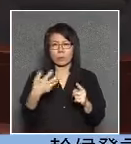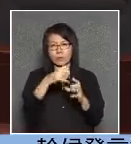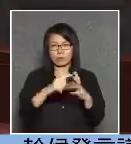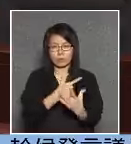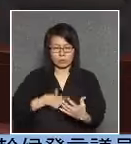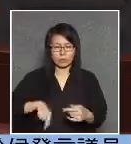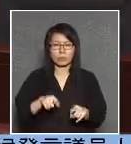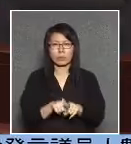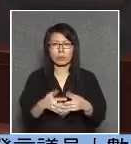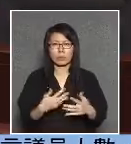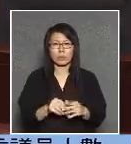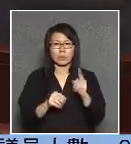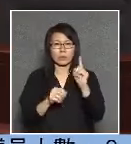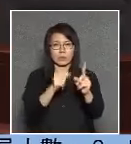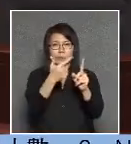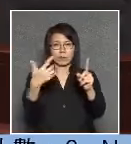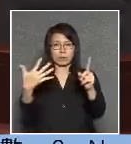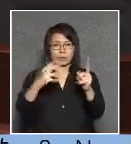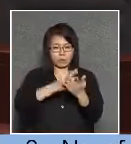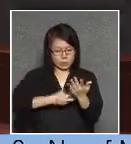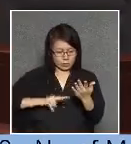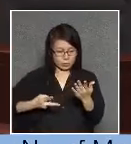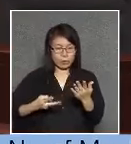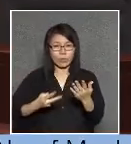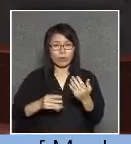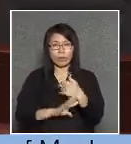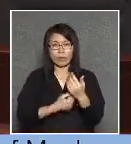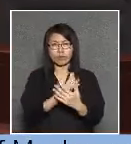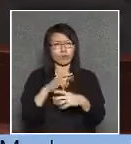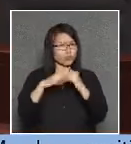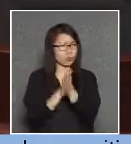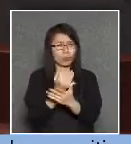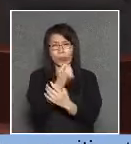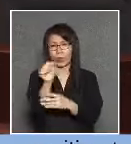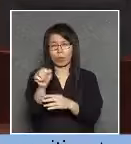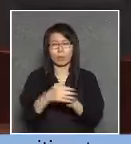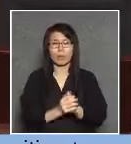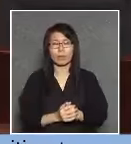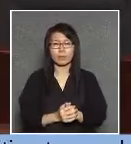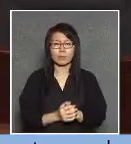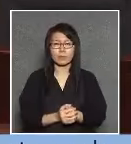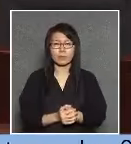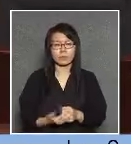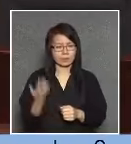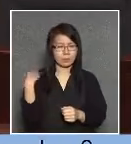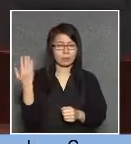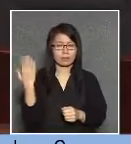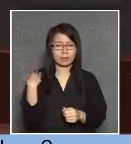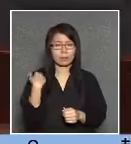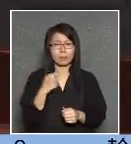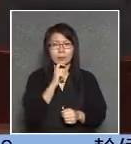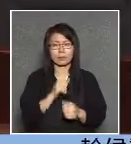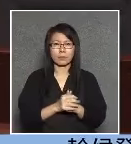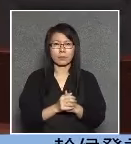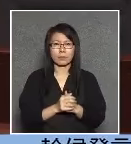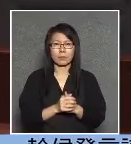的185個修訂法案全部被否決。之前我們也花